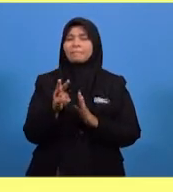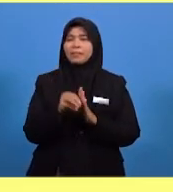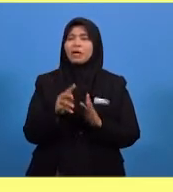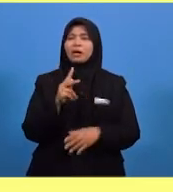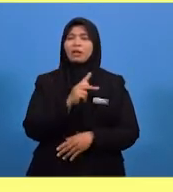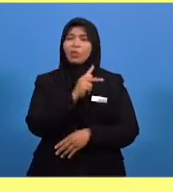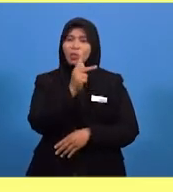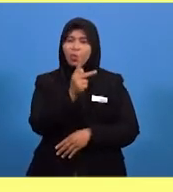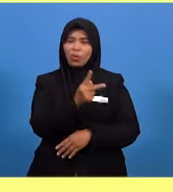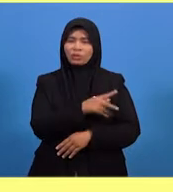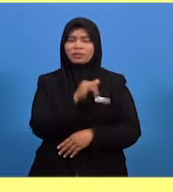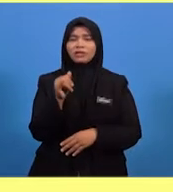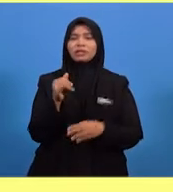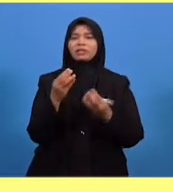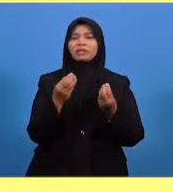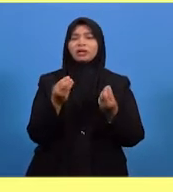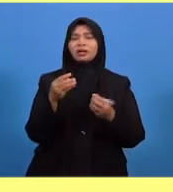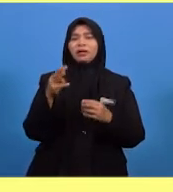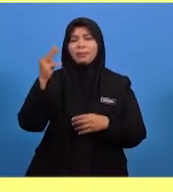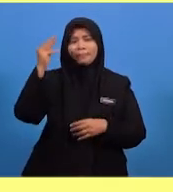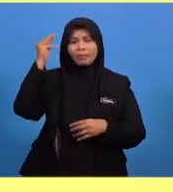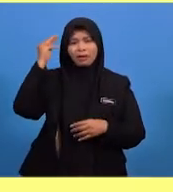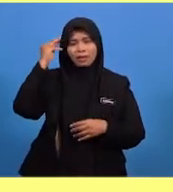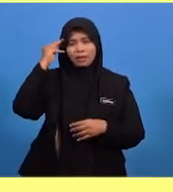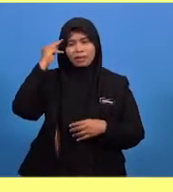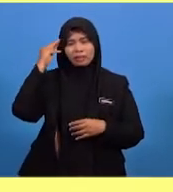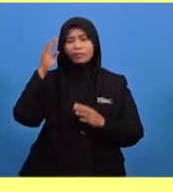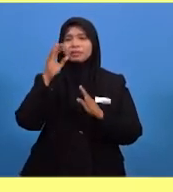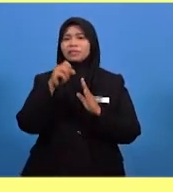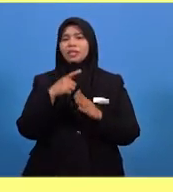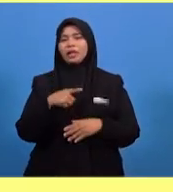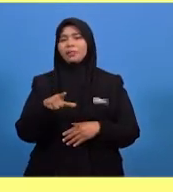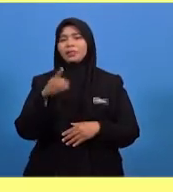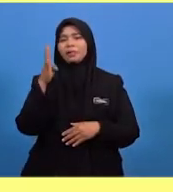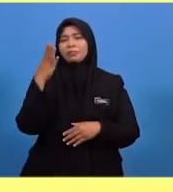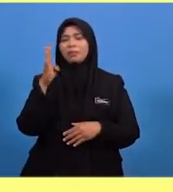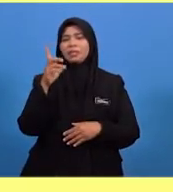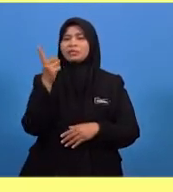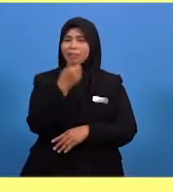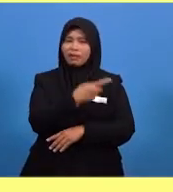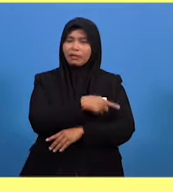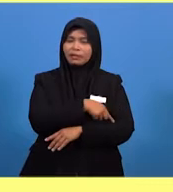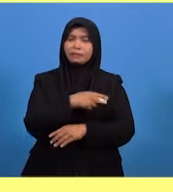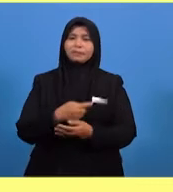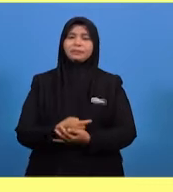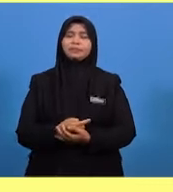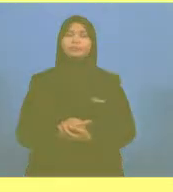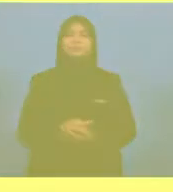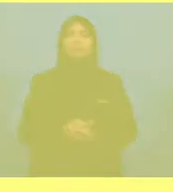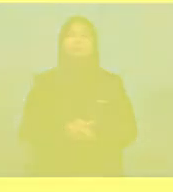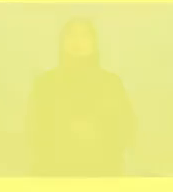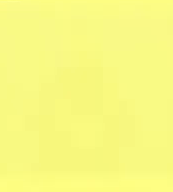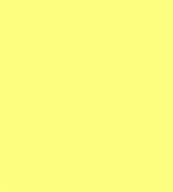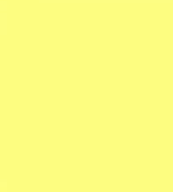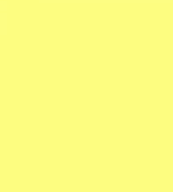mpe3 Heng ambil kesempatan untuk menguasai Tanah Melayu selama 14 Hari